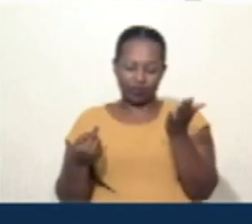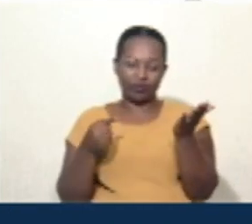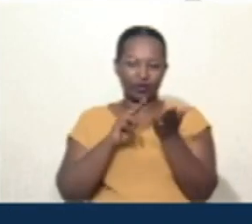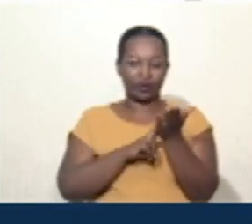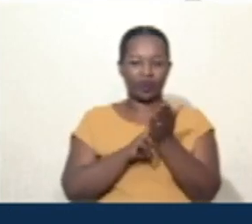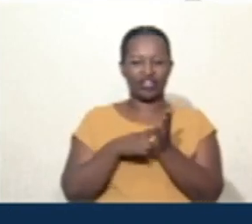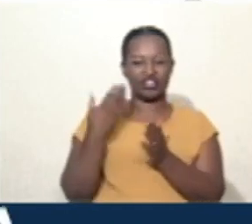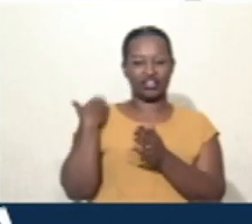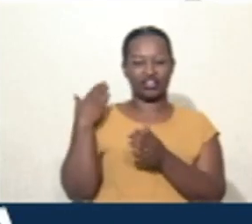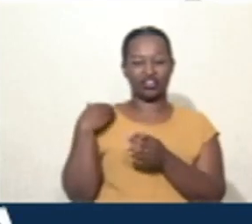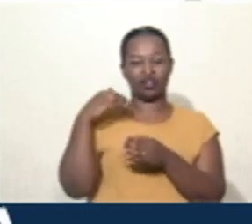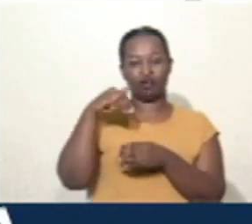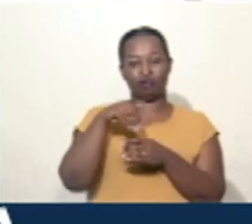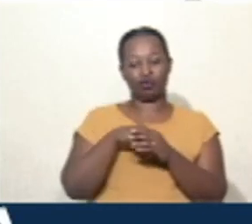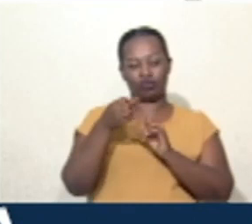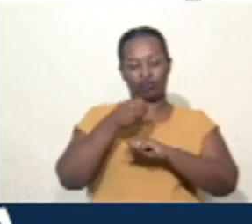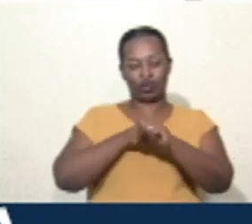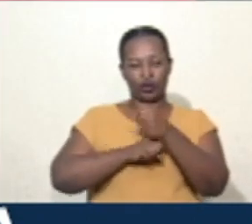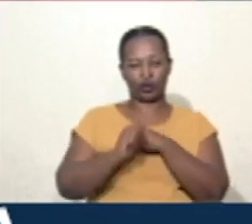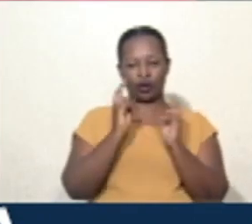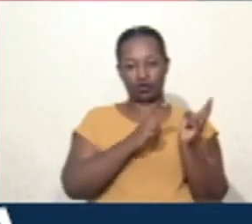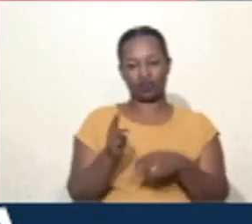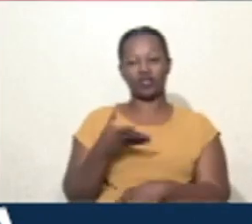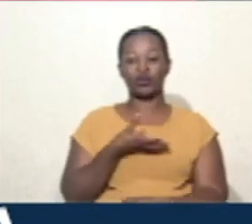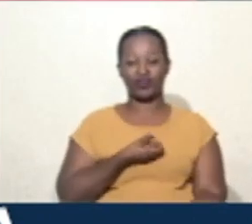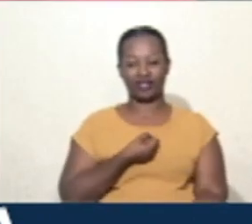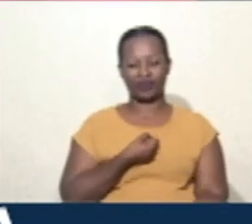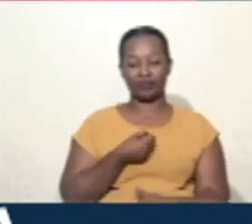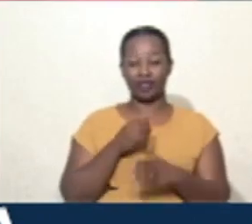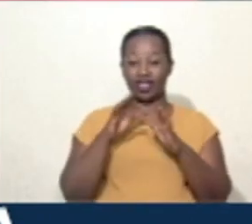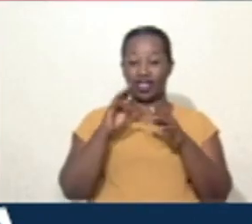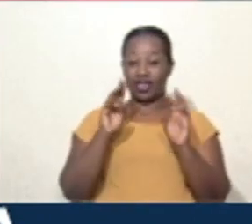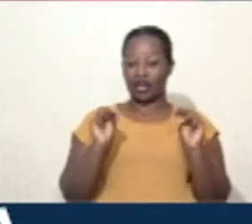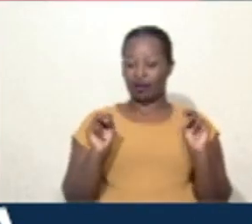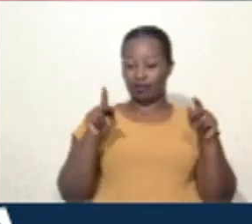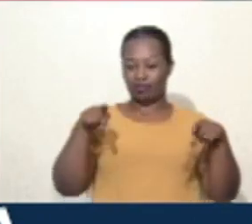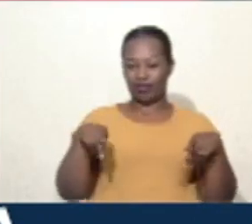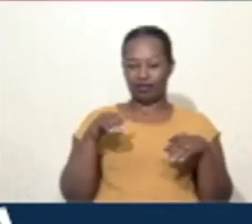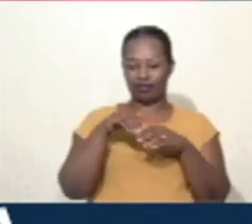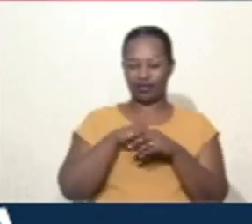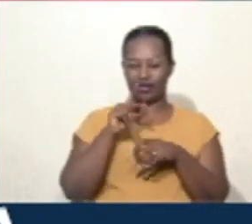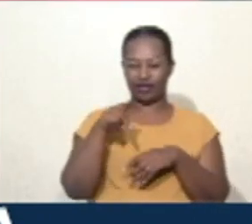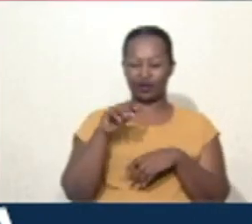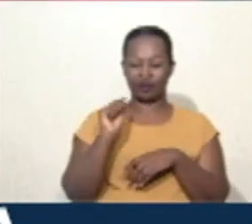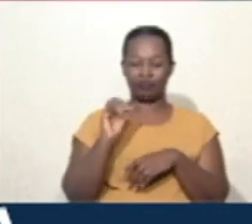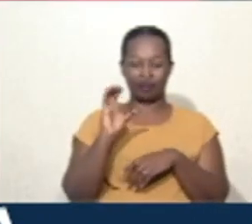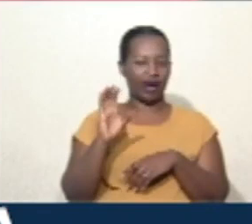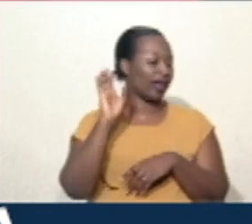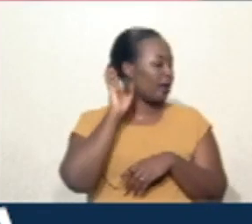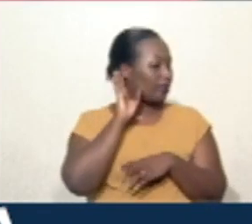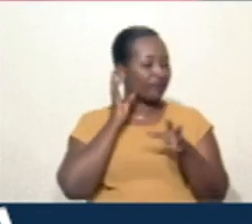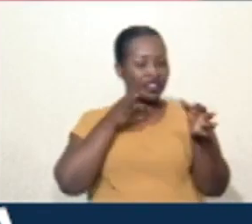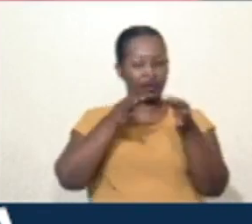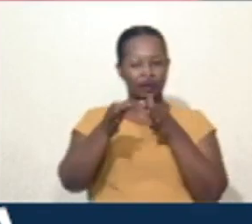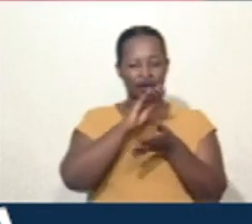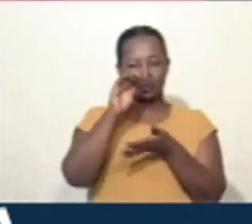ryarakoreshejwe muri bya bikorwa remezo dusanganywe. Aba badepite bagize PAC kandi bumvise ibisobanuro by'ikigo gishinzwe guteza imbere